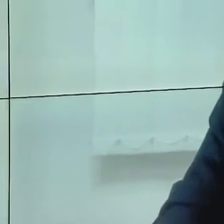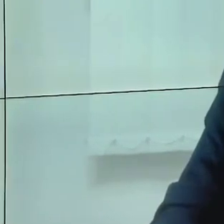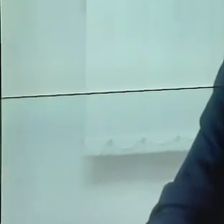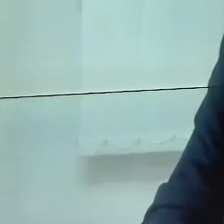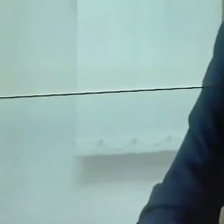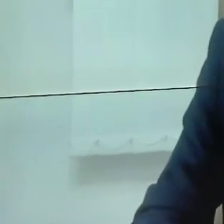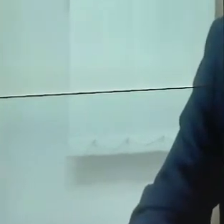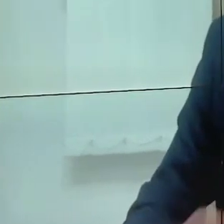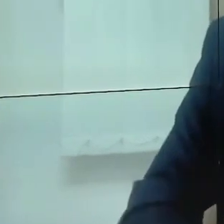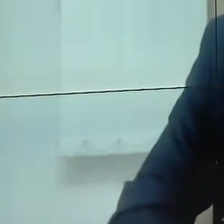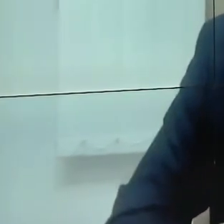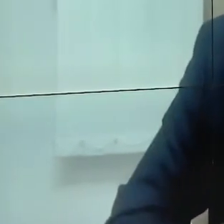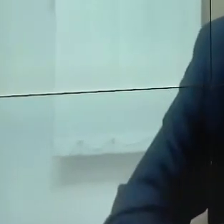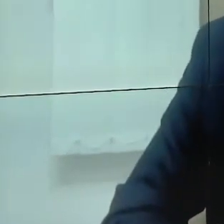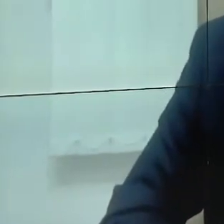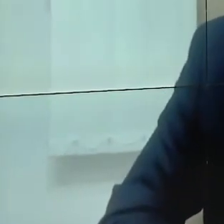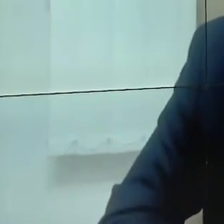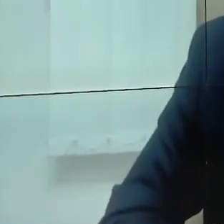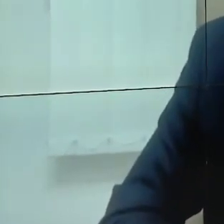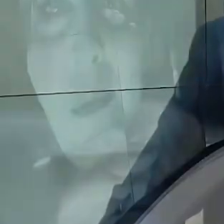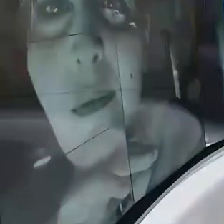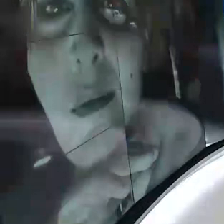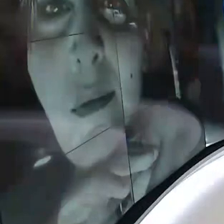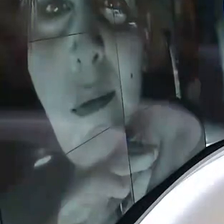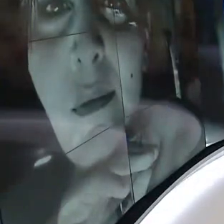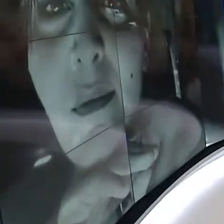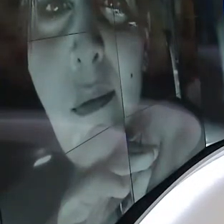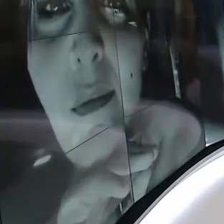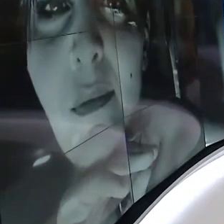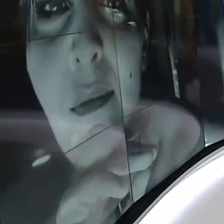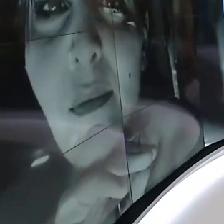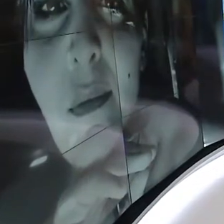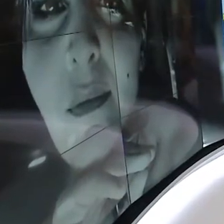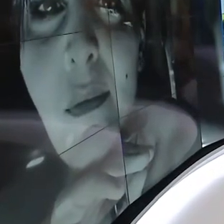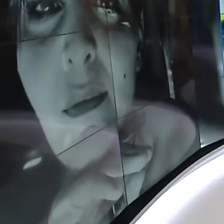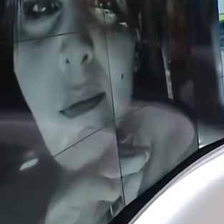ευχαριστούμε πολύ. Καλησπέρα σας, κύριε Βαγγελάτο. Να ρωτήσω, γιατί χτυπούσε την αδερφή του?